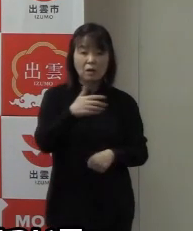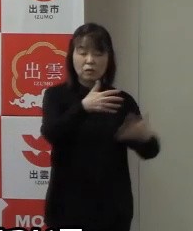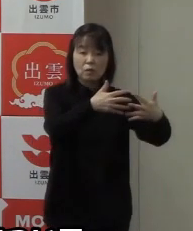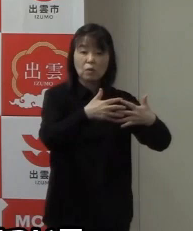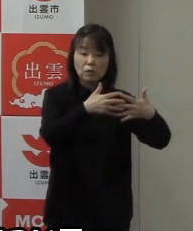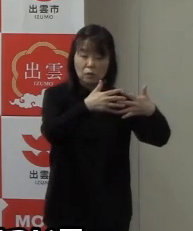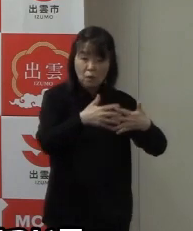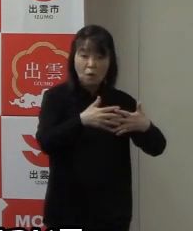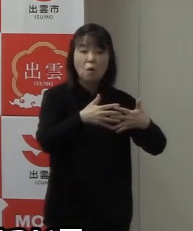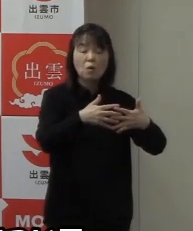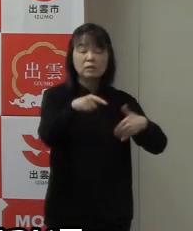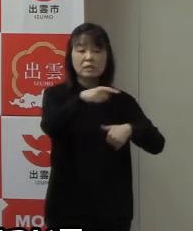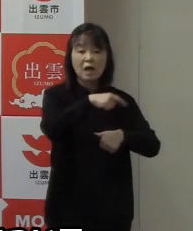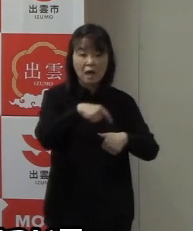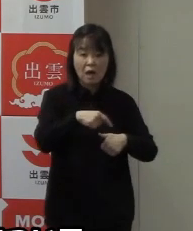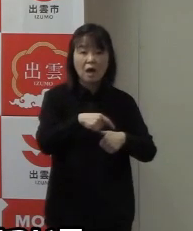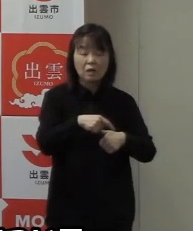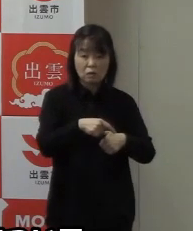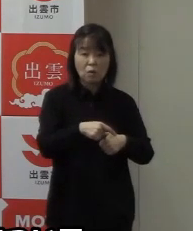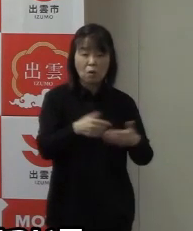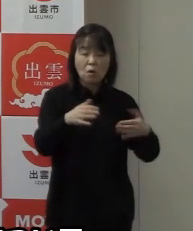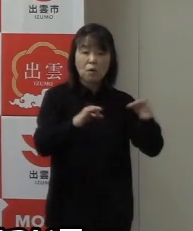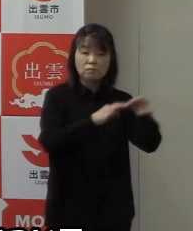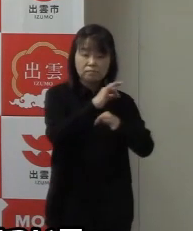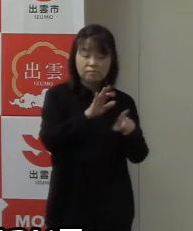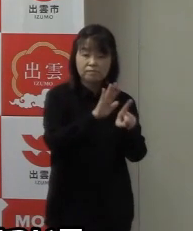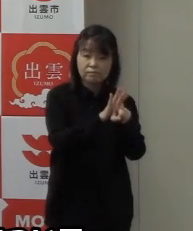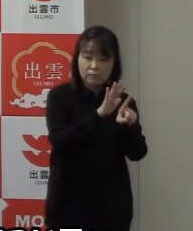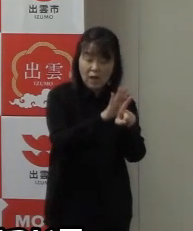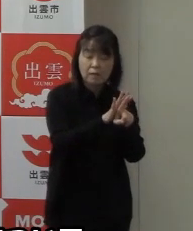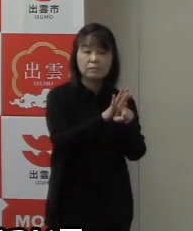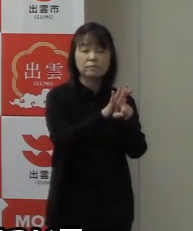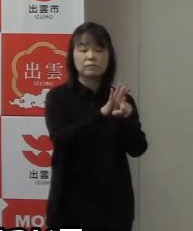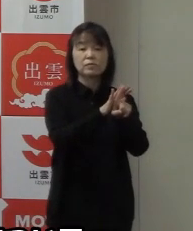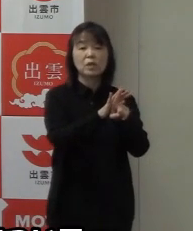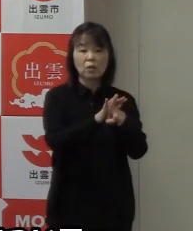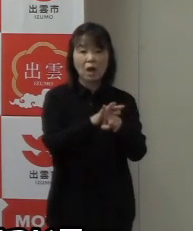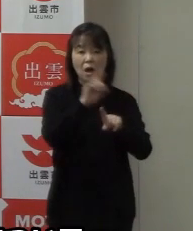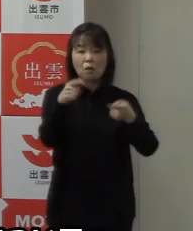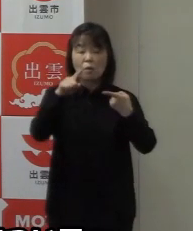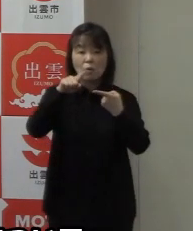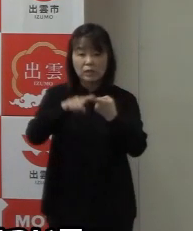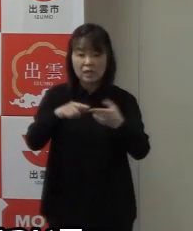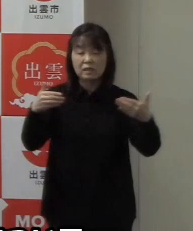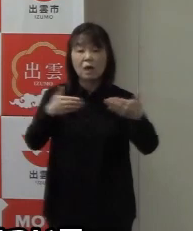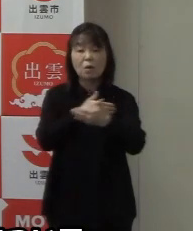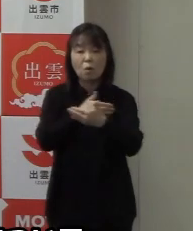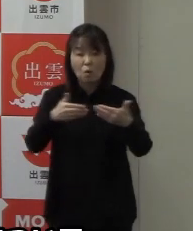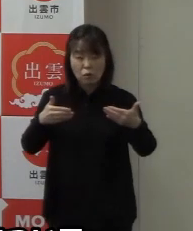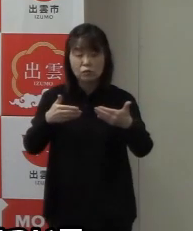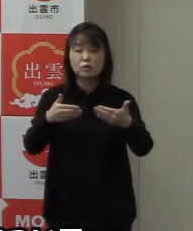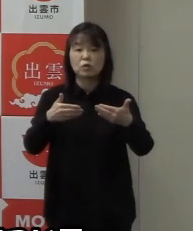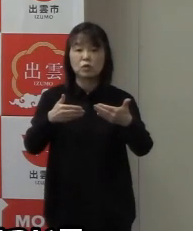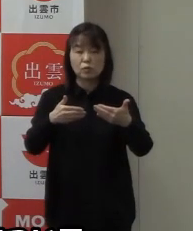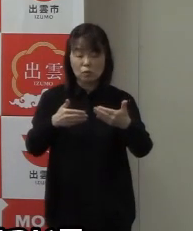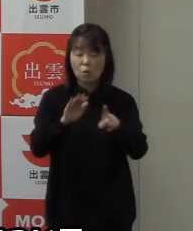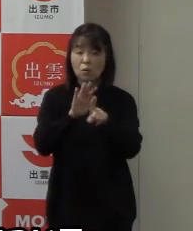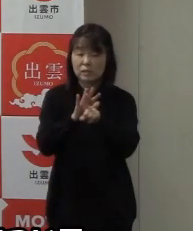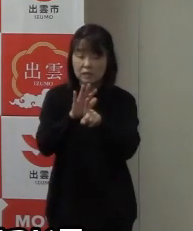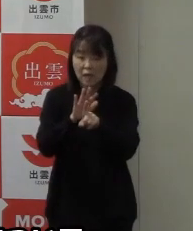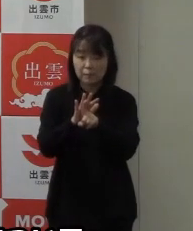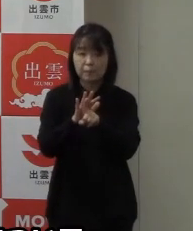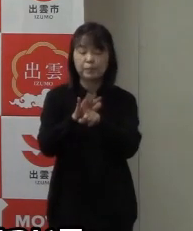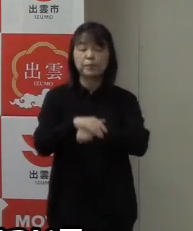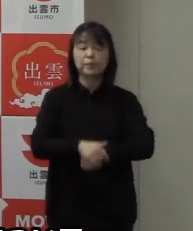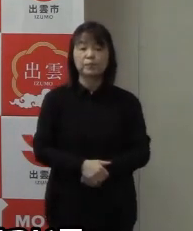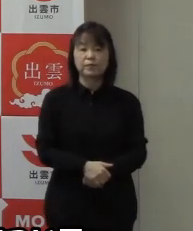自営支援であったりとか行ってまいりたいと思いますし、公共交通のことも言われておりますので、